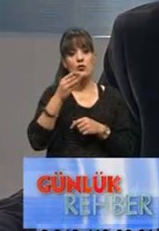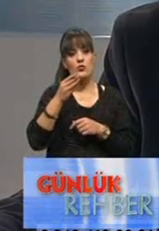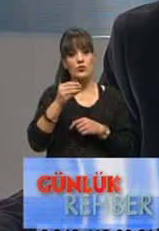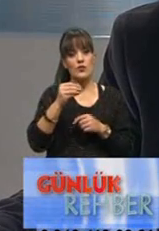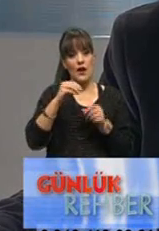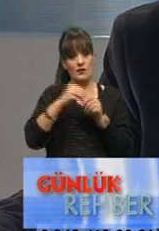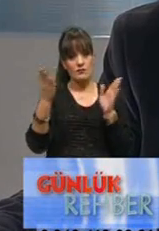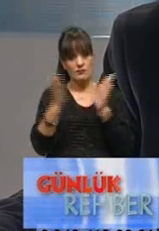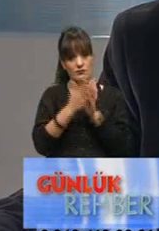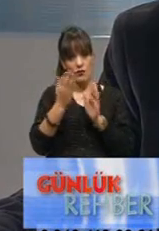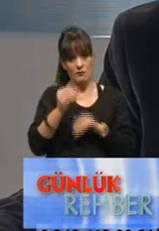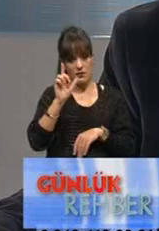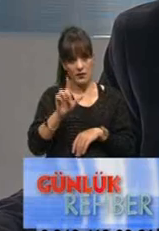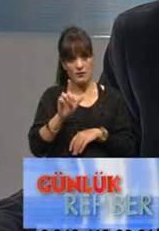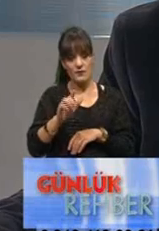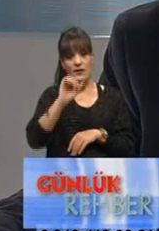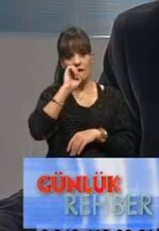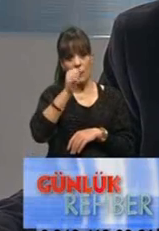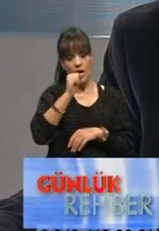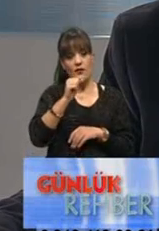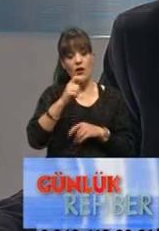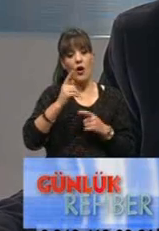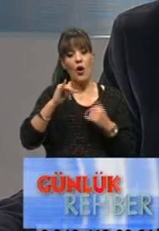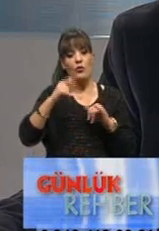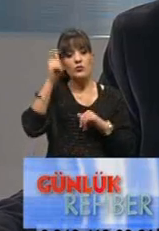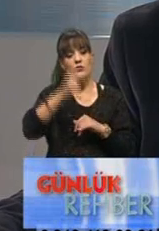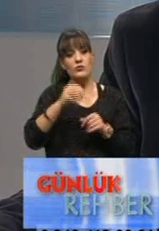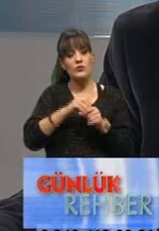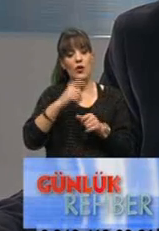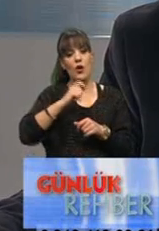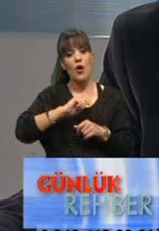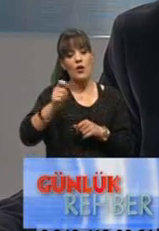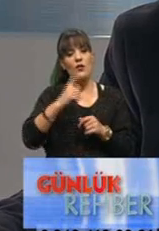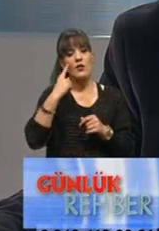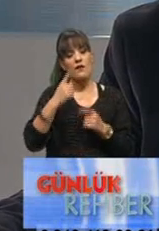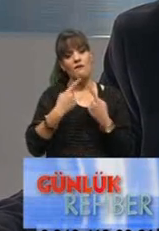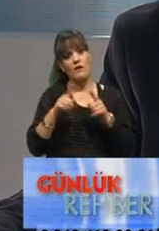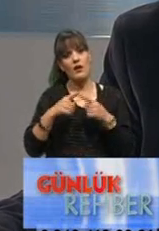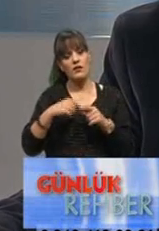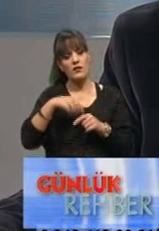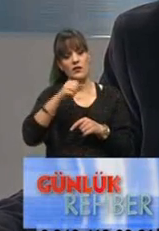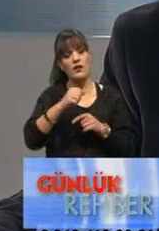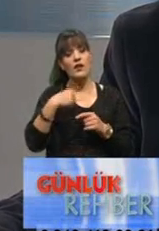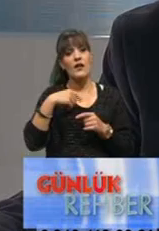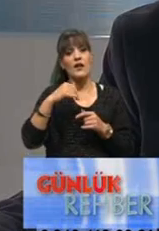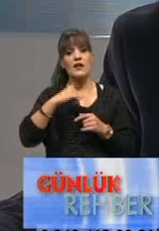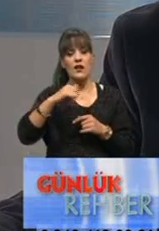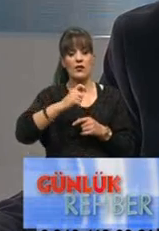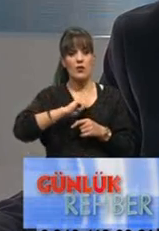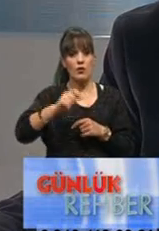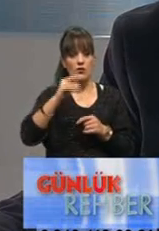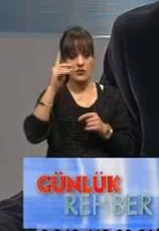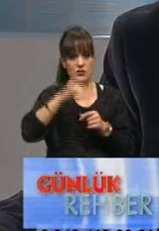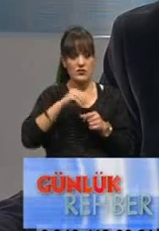süngerle kaplı olması lazım. Tahta oyuncunun oynadığı stile göre farklılıklar arz ediyor. Hı hı. Yani yakın oynayanlar